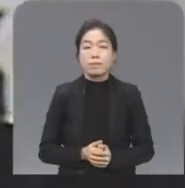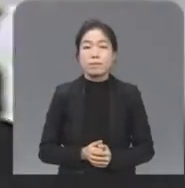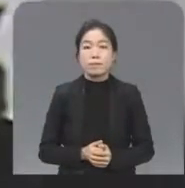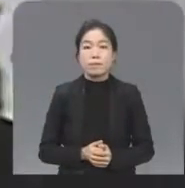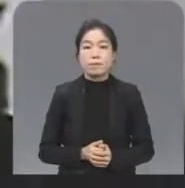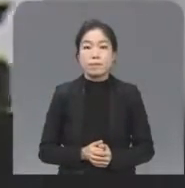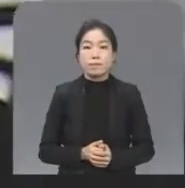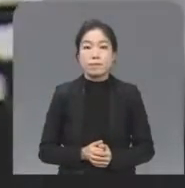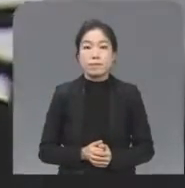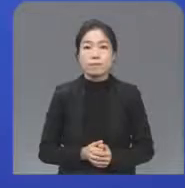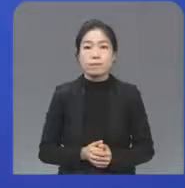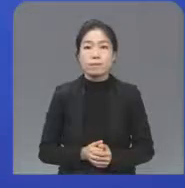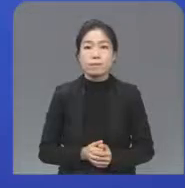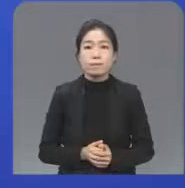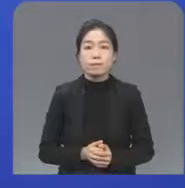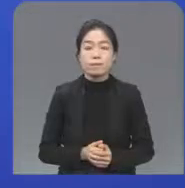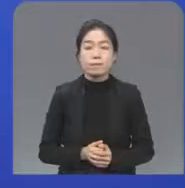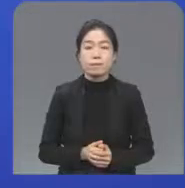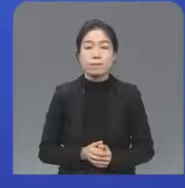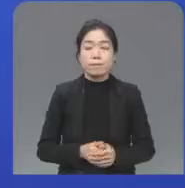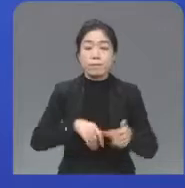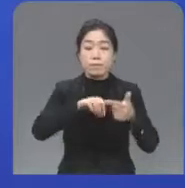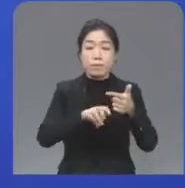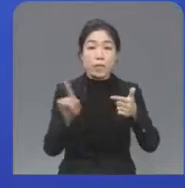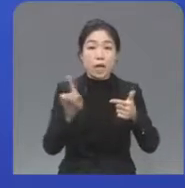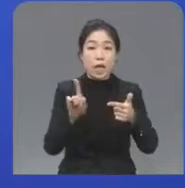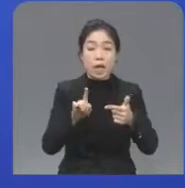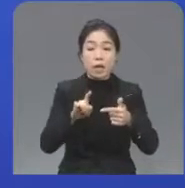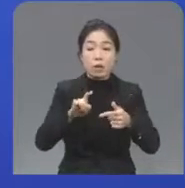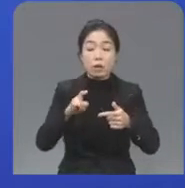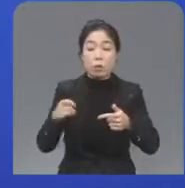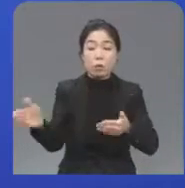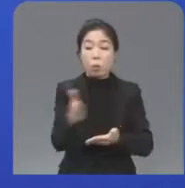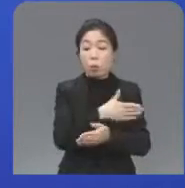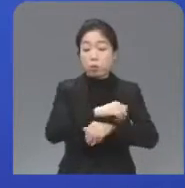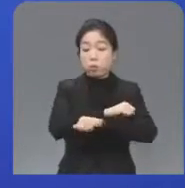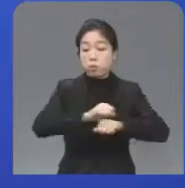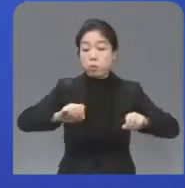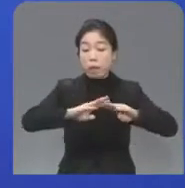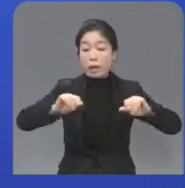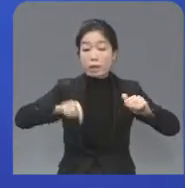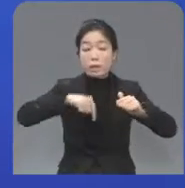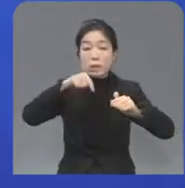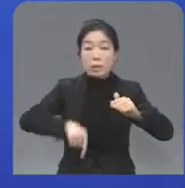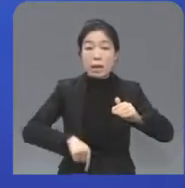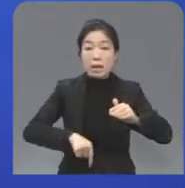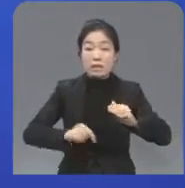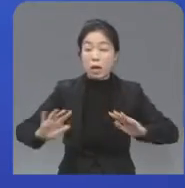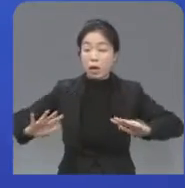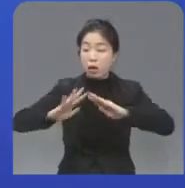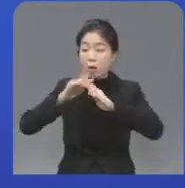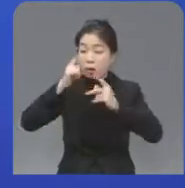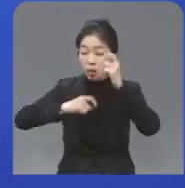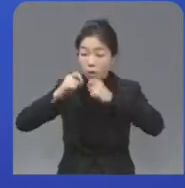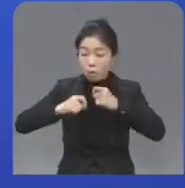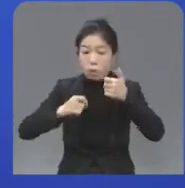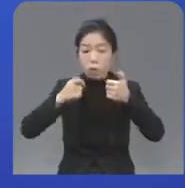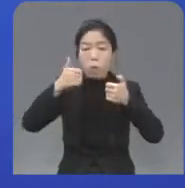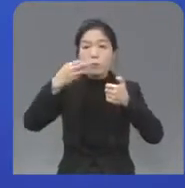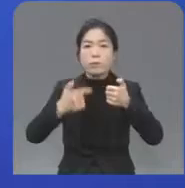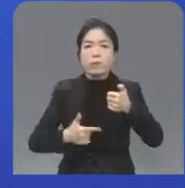김정대입니다. 기대와 뜻을. 나주의 한 공터 땅속에서 건축 폐기물 50톤이 무더기로